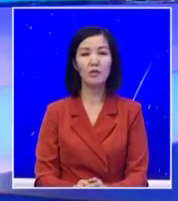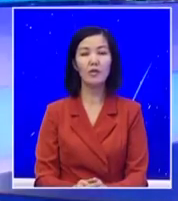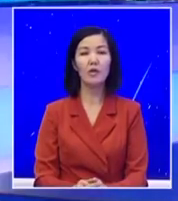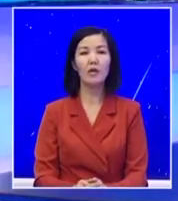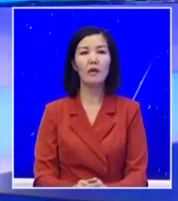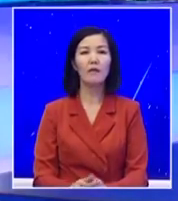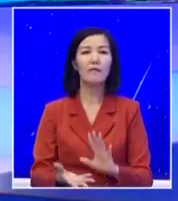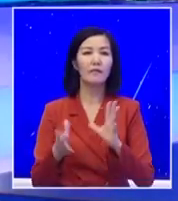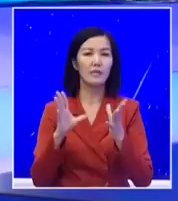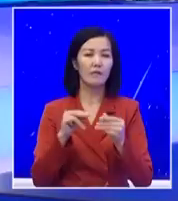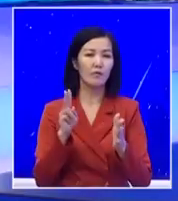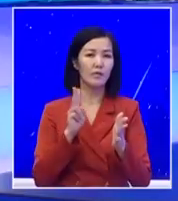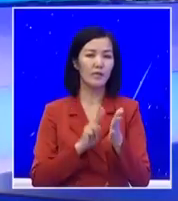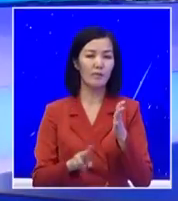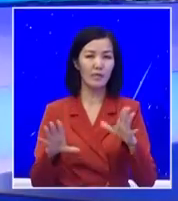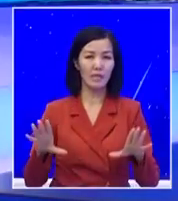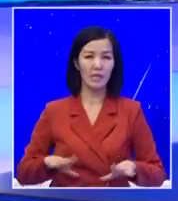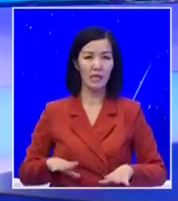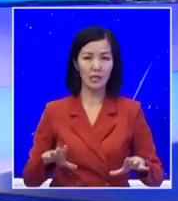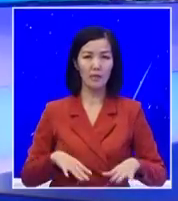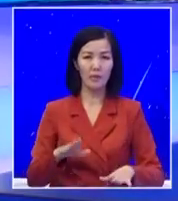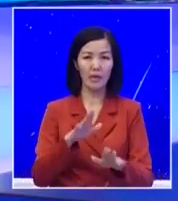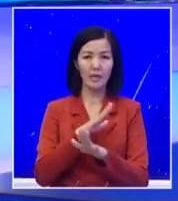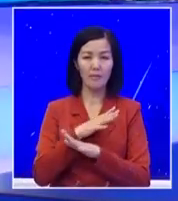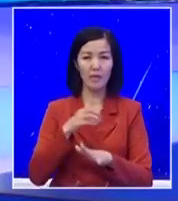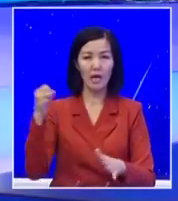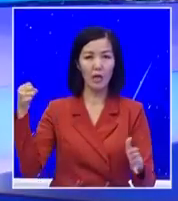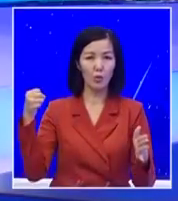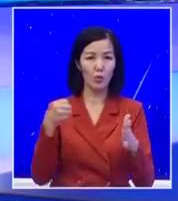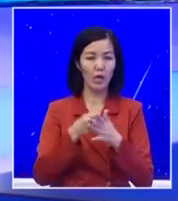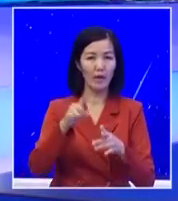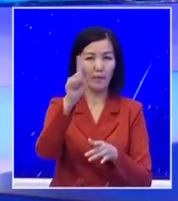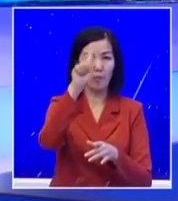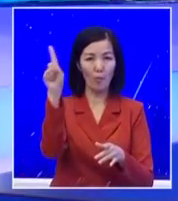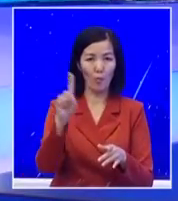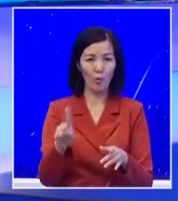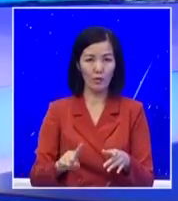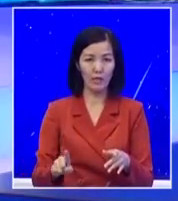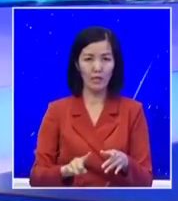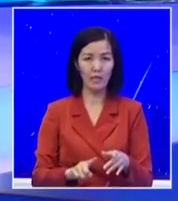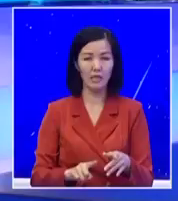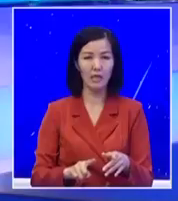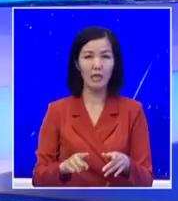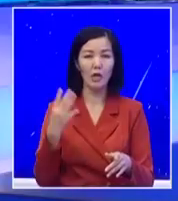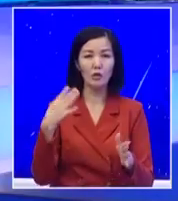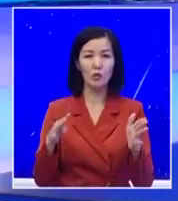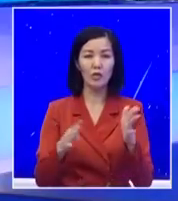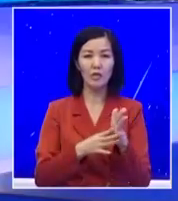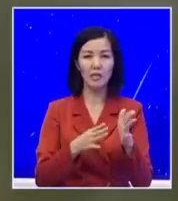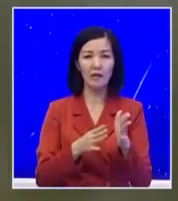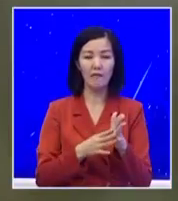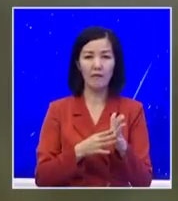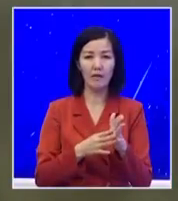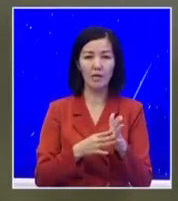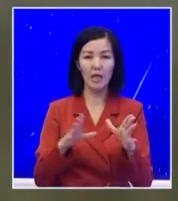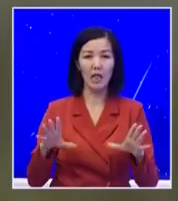Почти 70 лошадей погибли от удара молнии в Карагандинской области. Мертвый домашний скот, а это 49 взрослых лошадей и 20